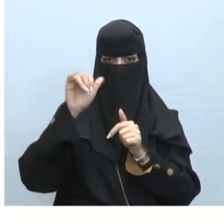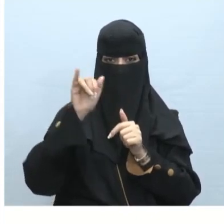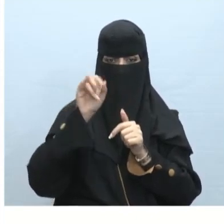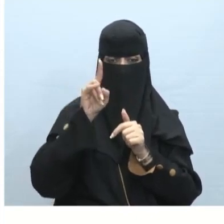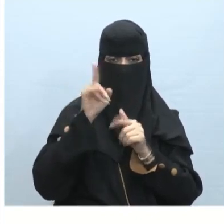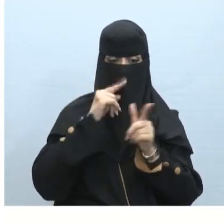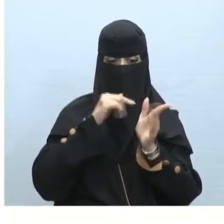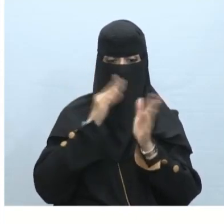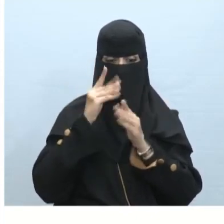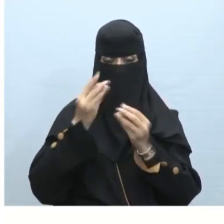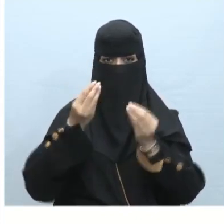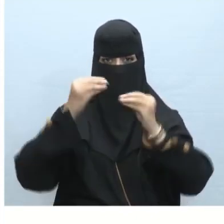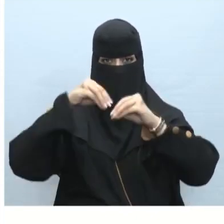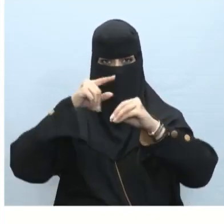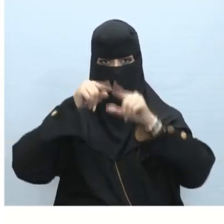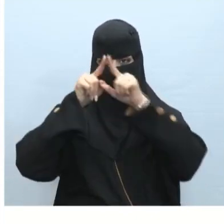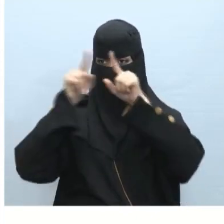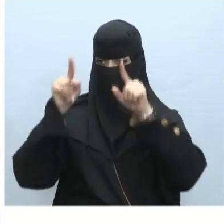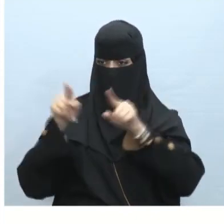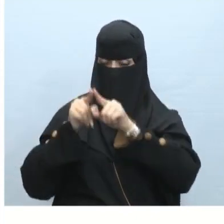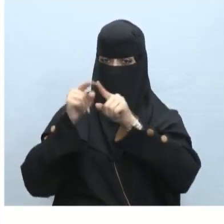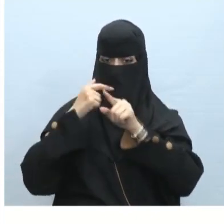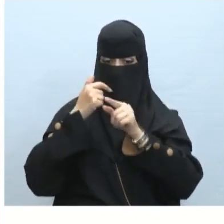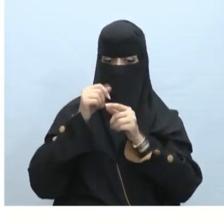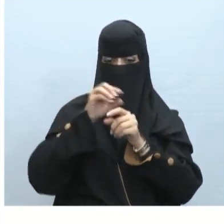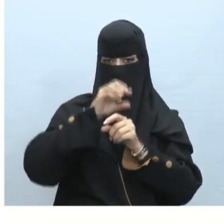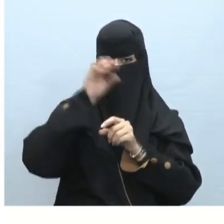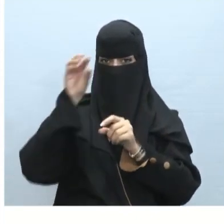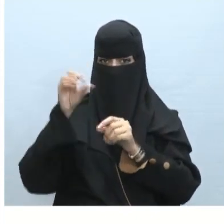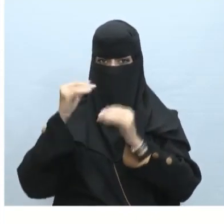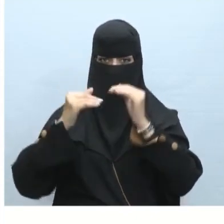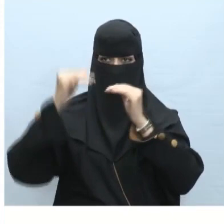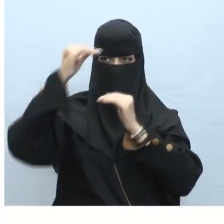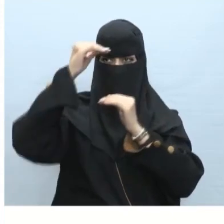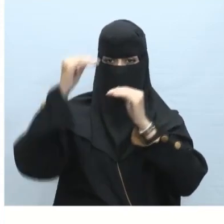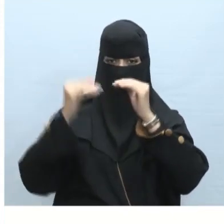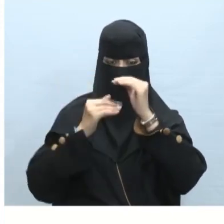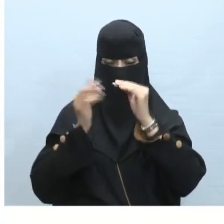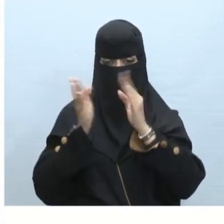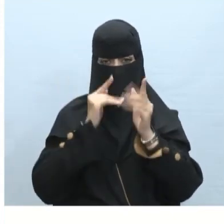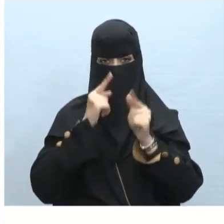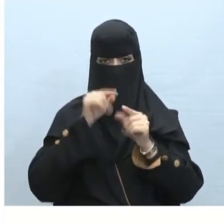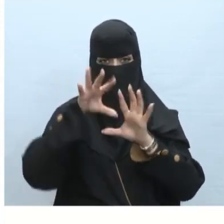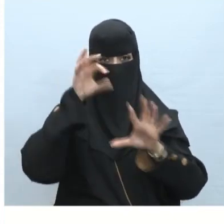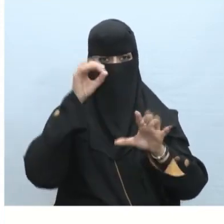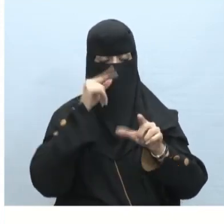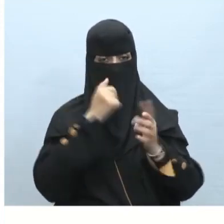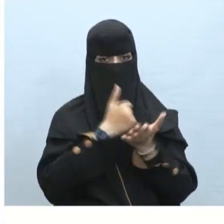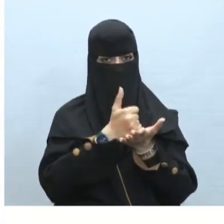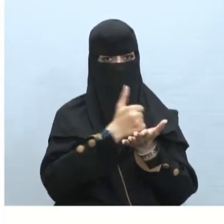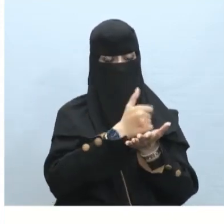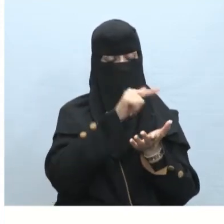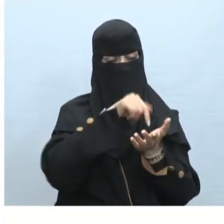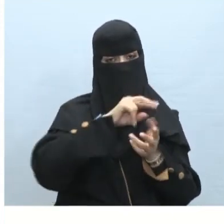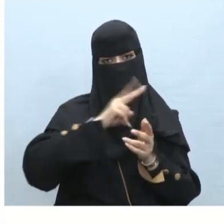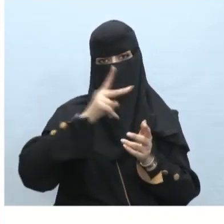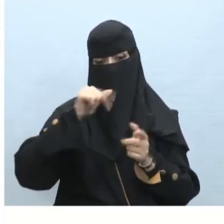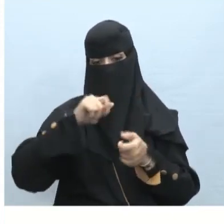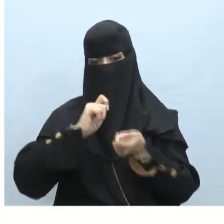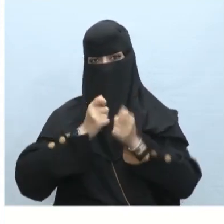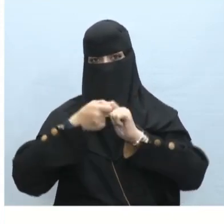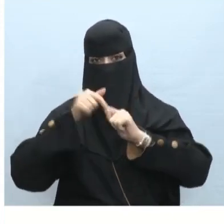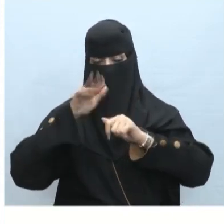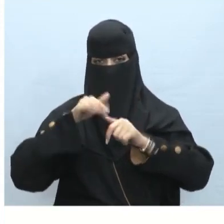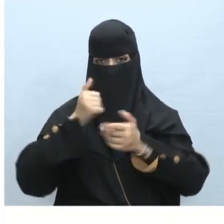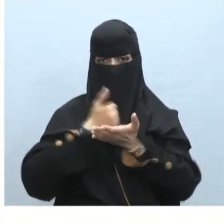سمارت اضافه شكل تحريك للاسفل او للاعلى اختيار انماط مختلفه وتغيير